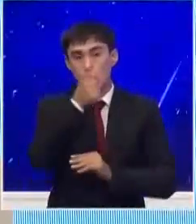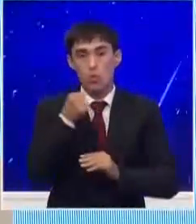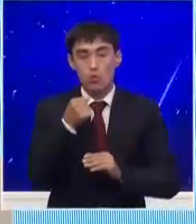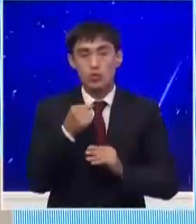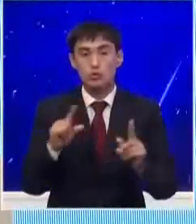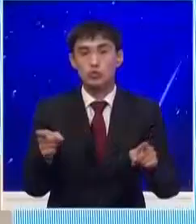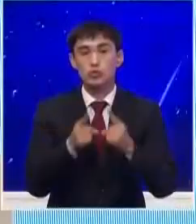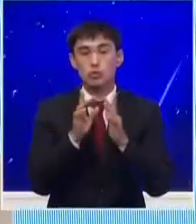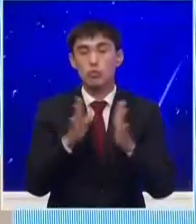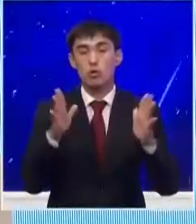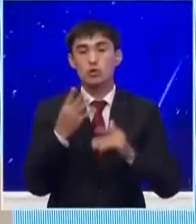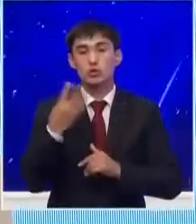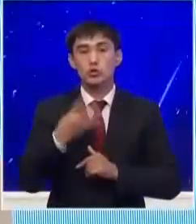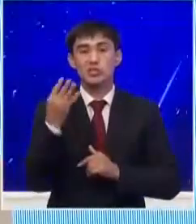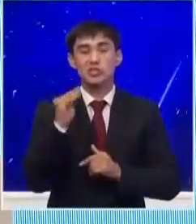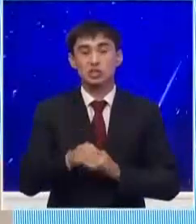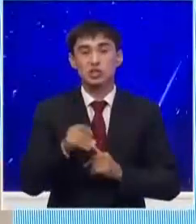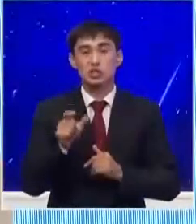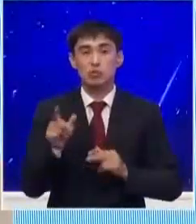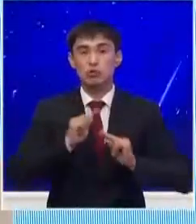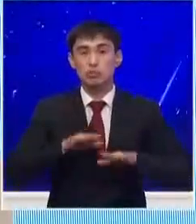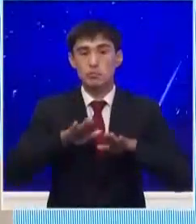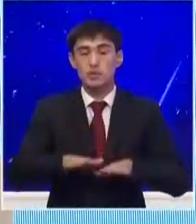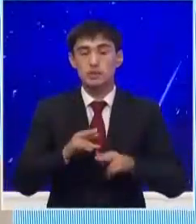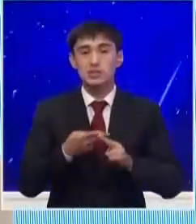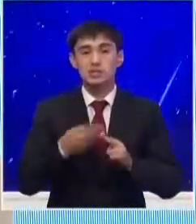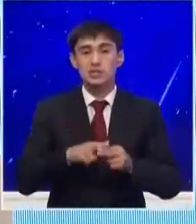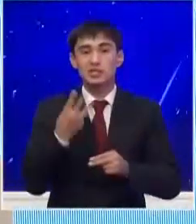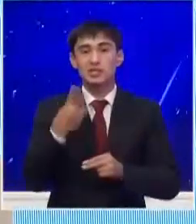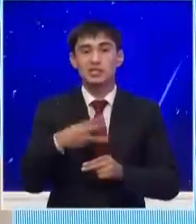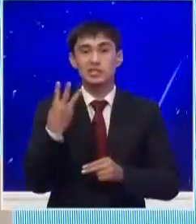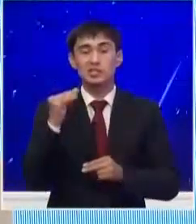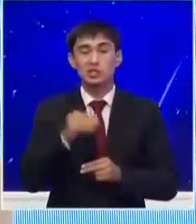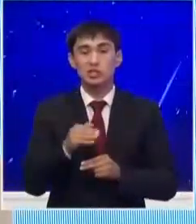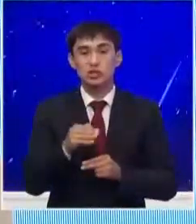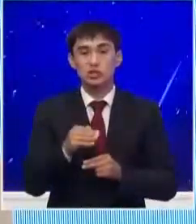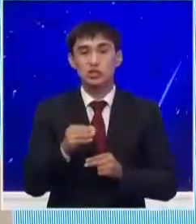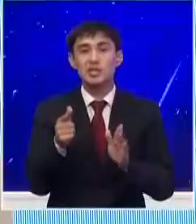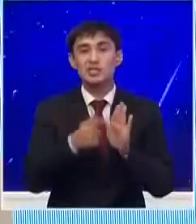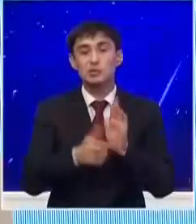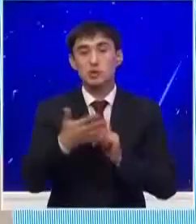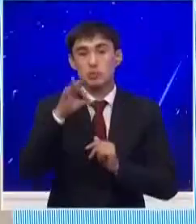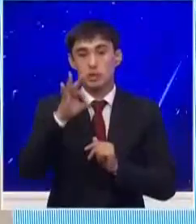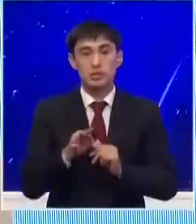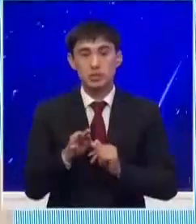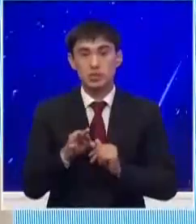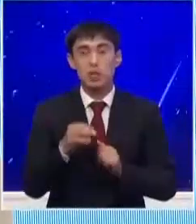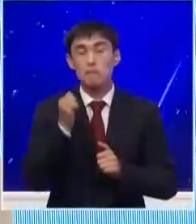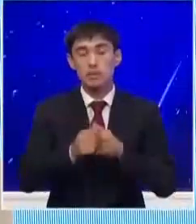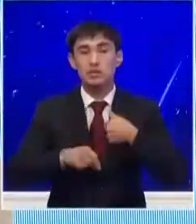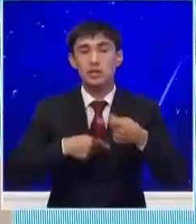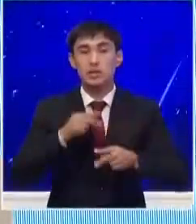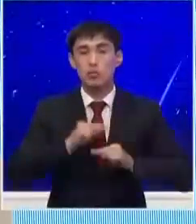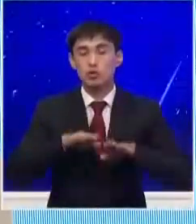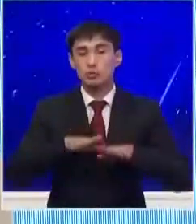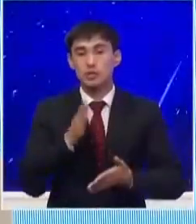года создано более 43 тысяч рабочих мест. Из них почти 33 тысячи или 75% постоянные